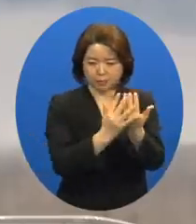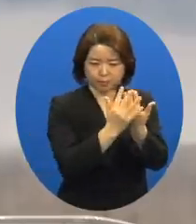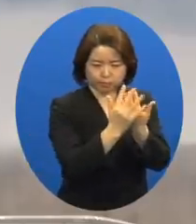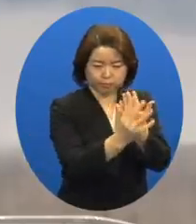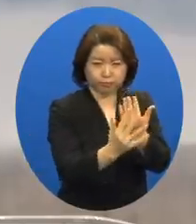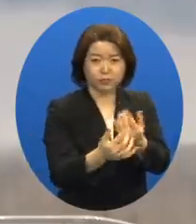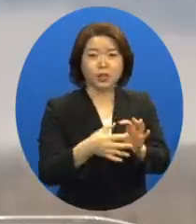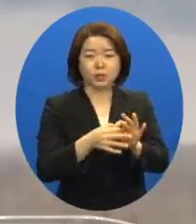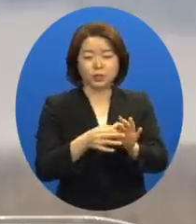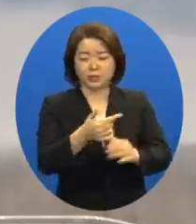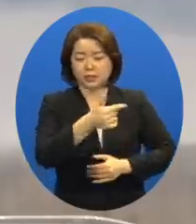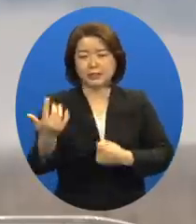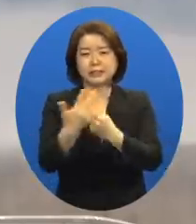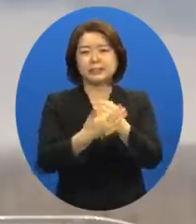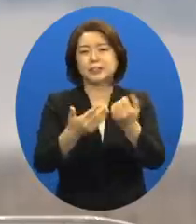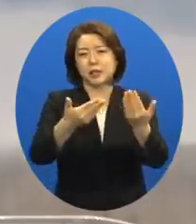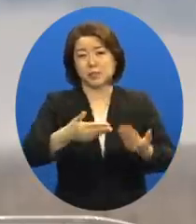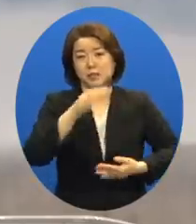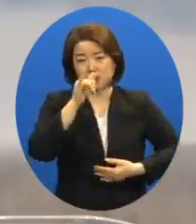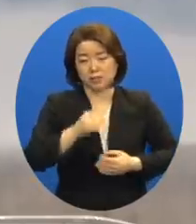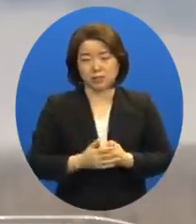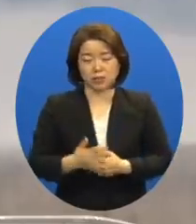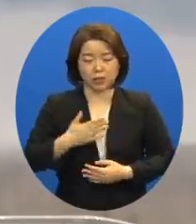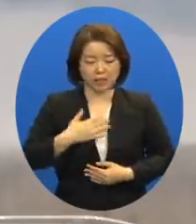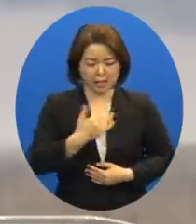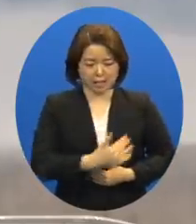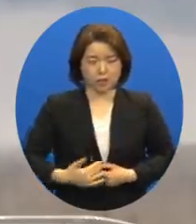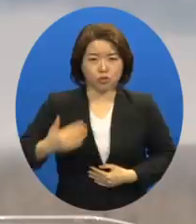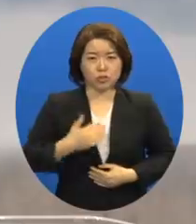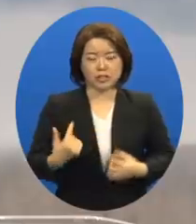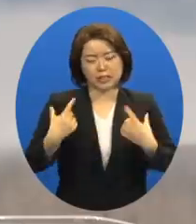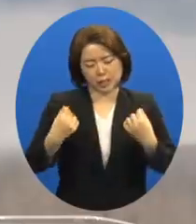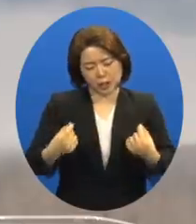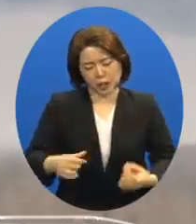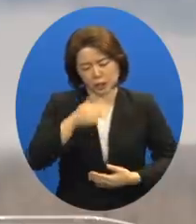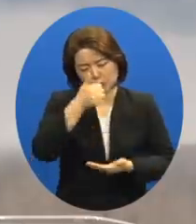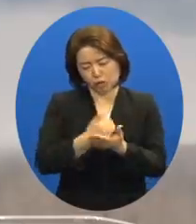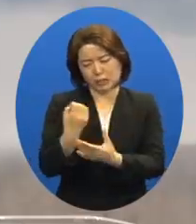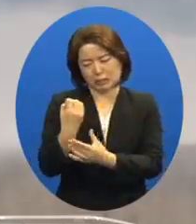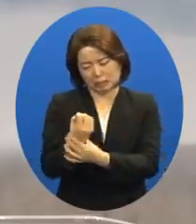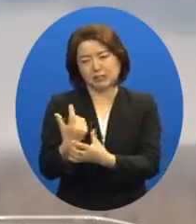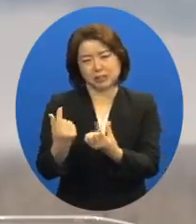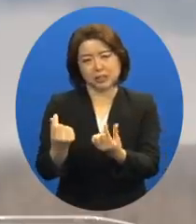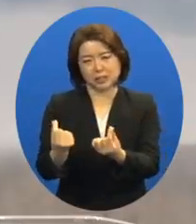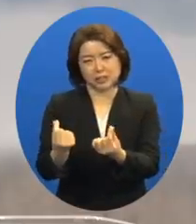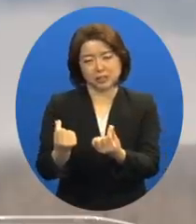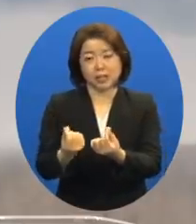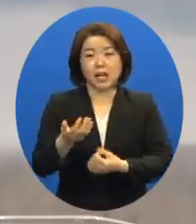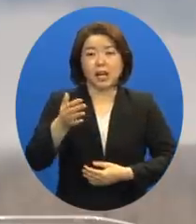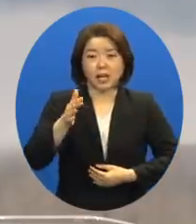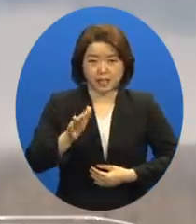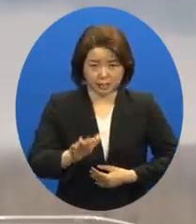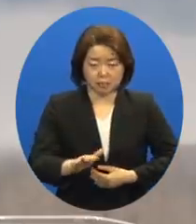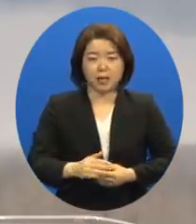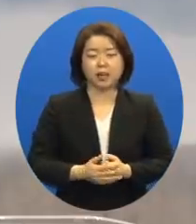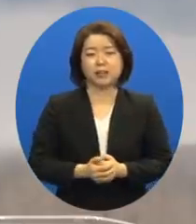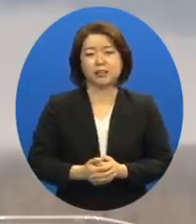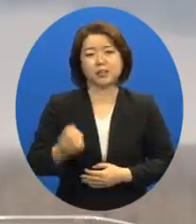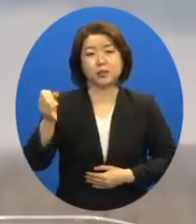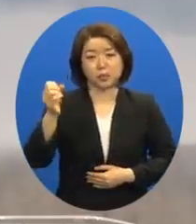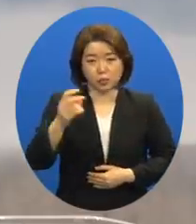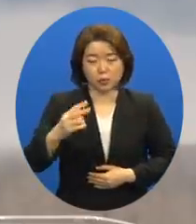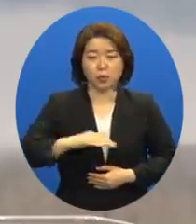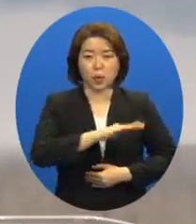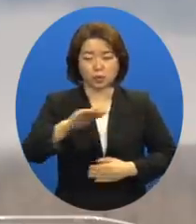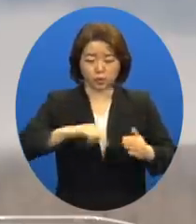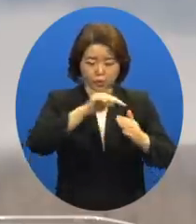은혜를 받았습니다. 우리의 육신은 여전히 죄 덩어리인 상태에 있으니까. 그러나 또한